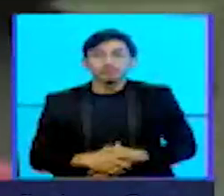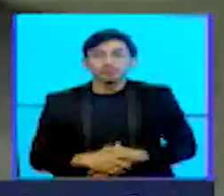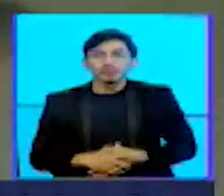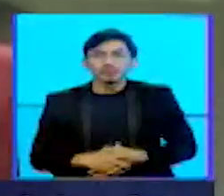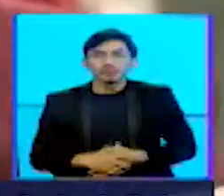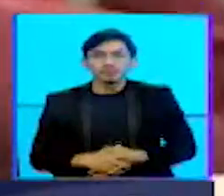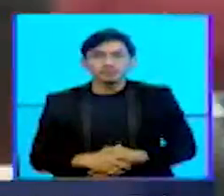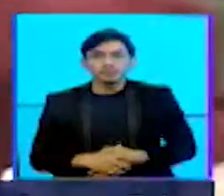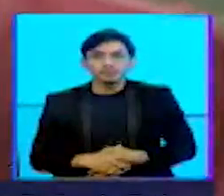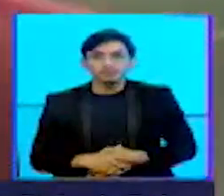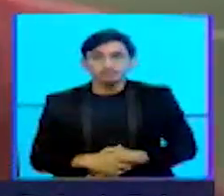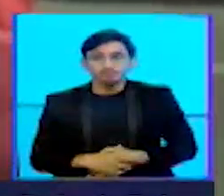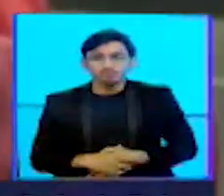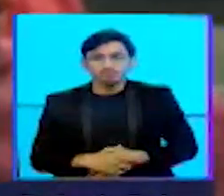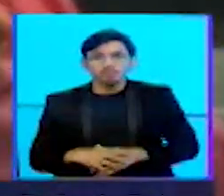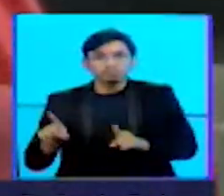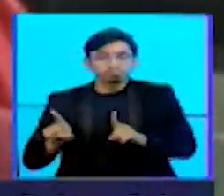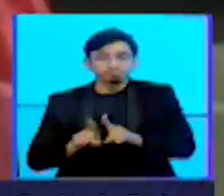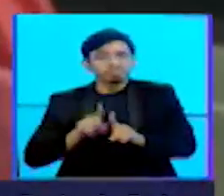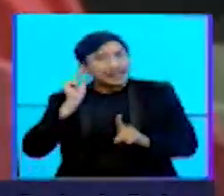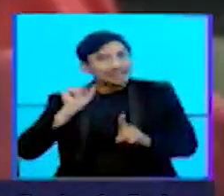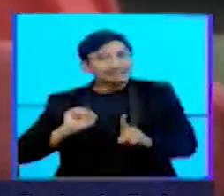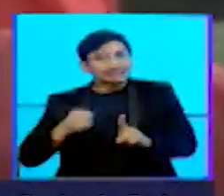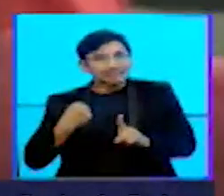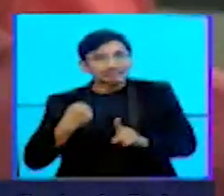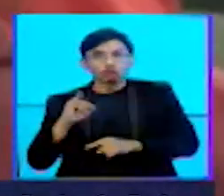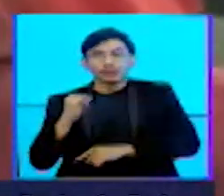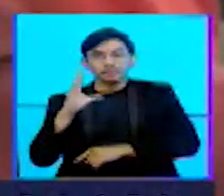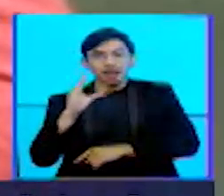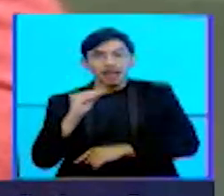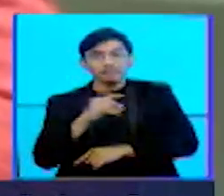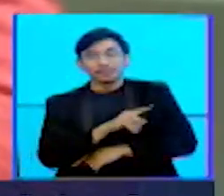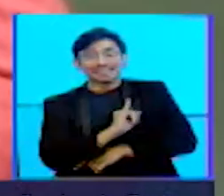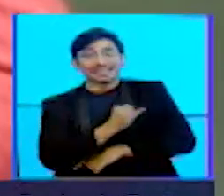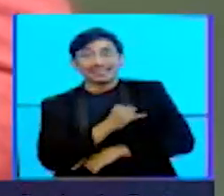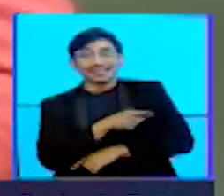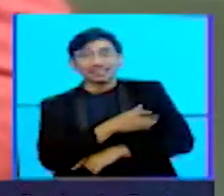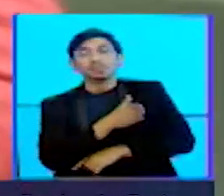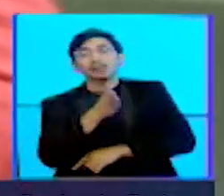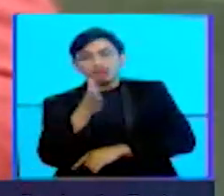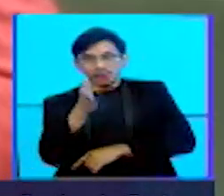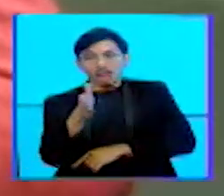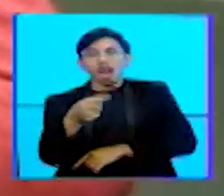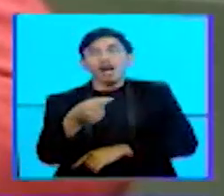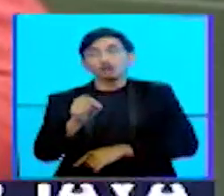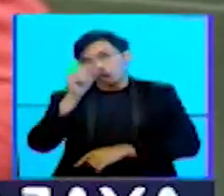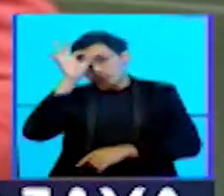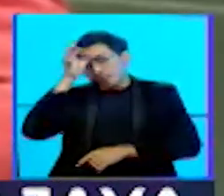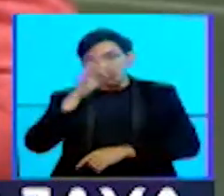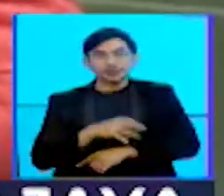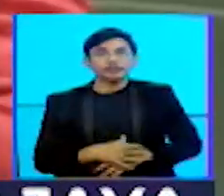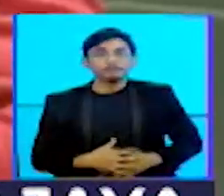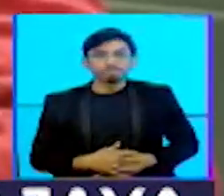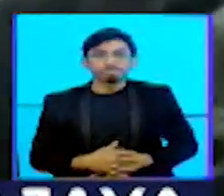Didampingi istri dan kuasa hukumnya, Jumat malam Jering tiba di Polda Metro Jaya. Jering datang dari Bali menggunakan jalur darat karena